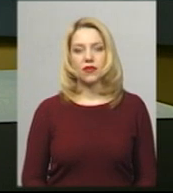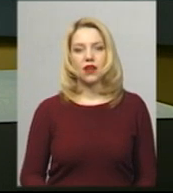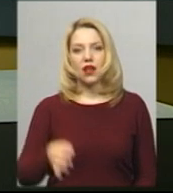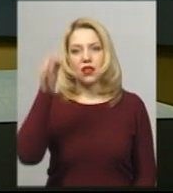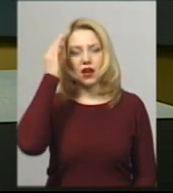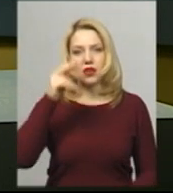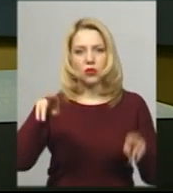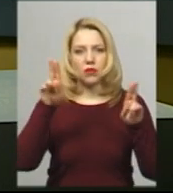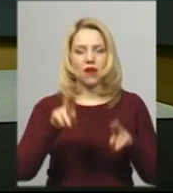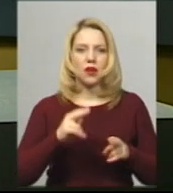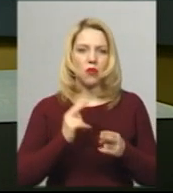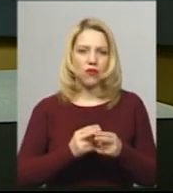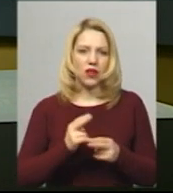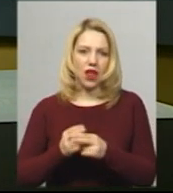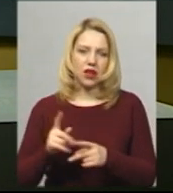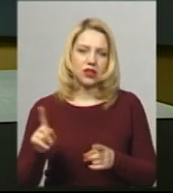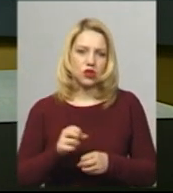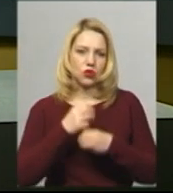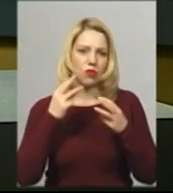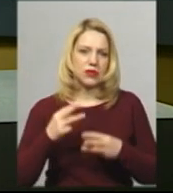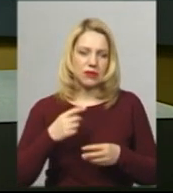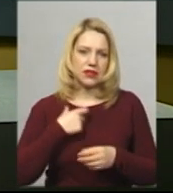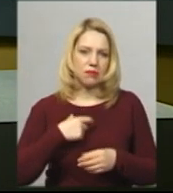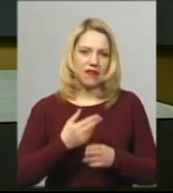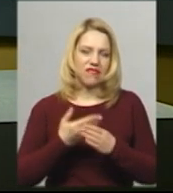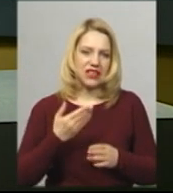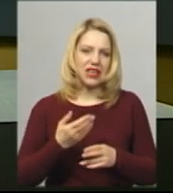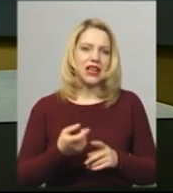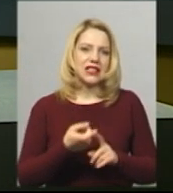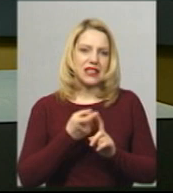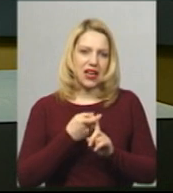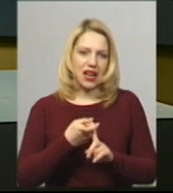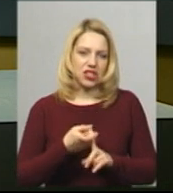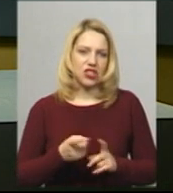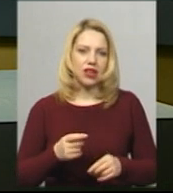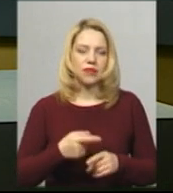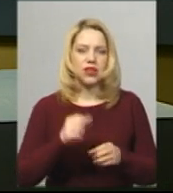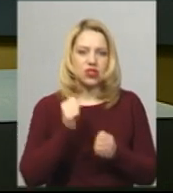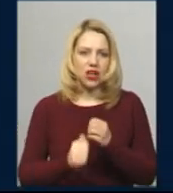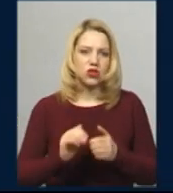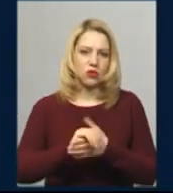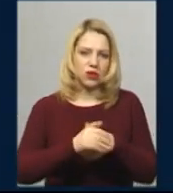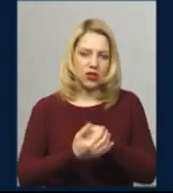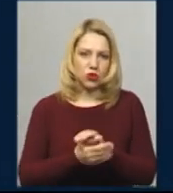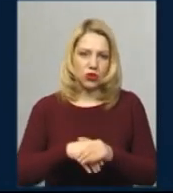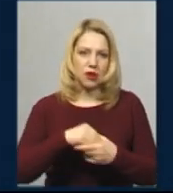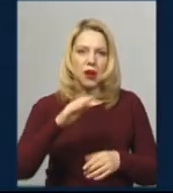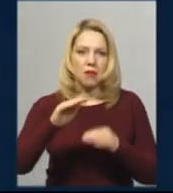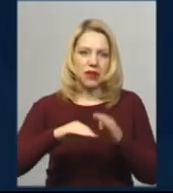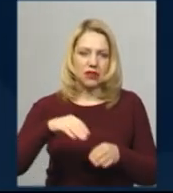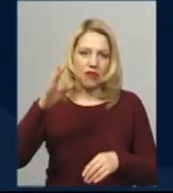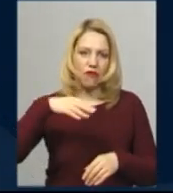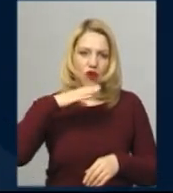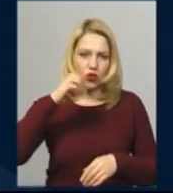Нагадуємо правила профілактики, щоб убезпечити себе від зараження вірусними хворобами. Часто мийте руки з милом під проточною водою,